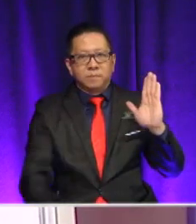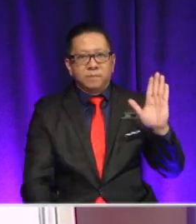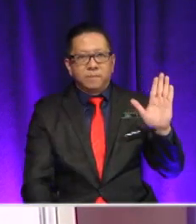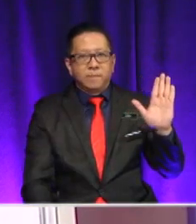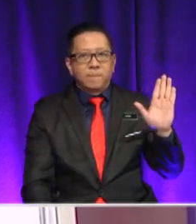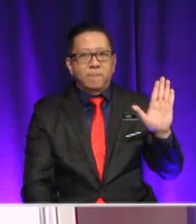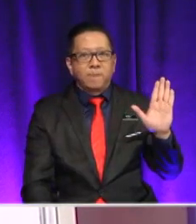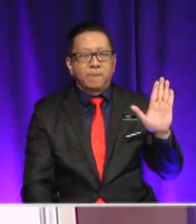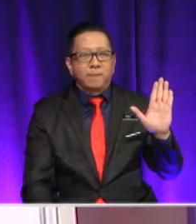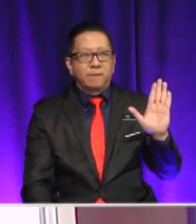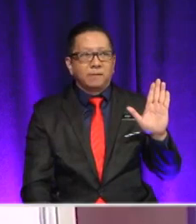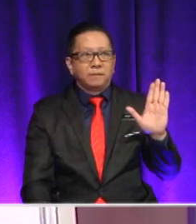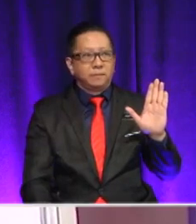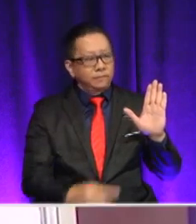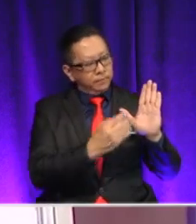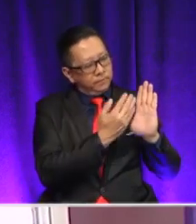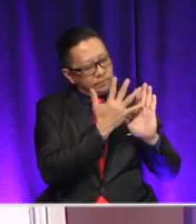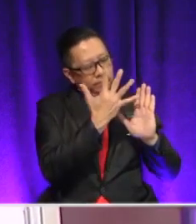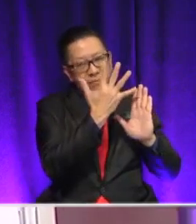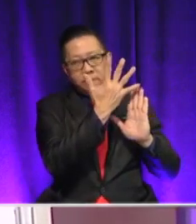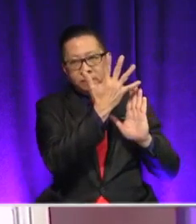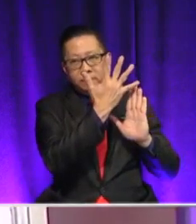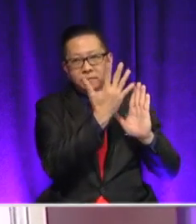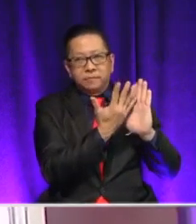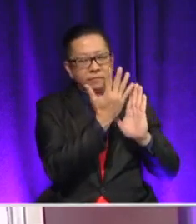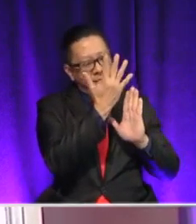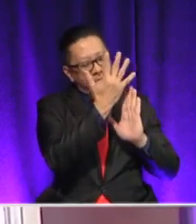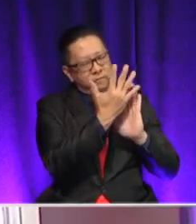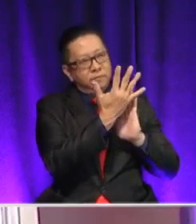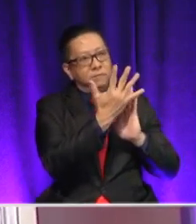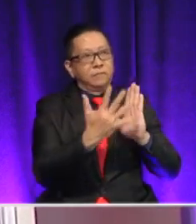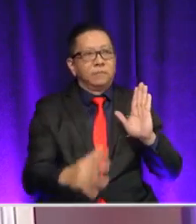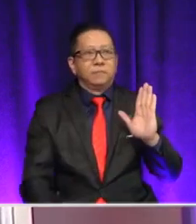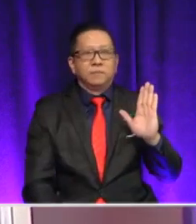seterusnya kita ada pokok ada yang tinggi ada yang rendah